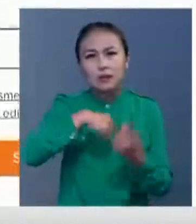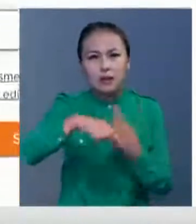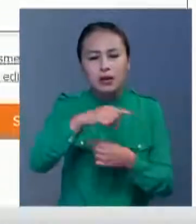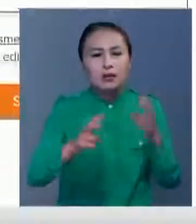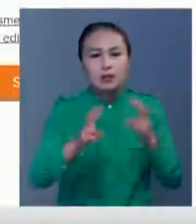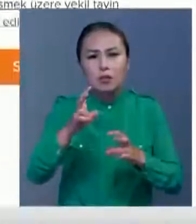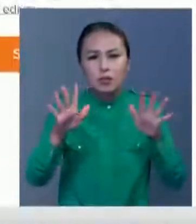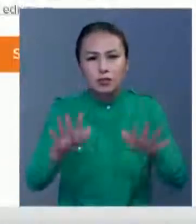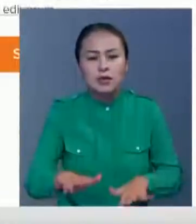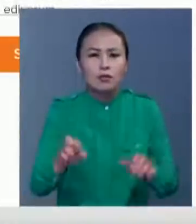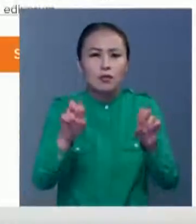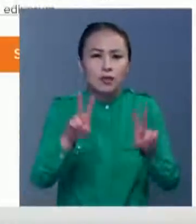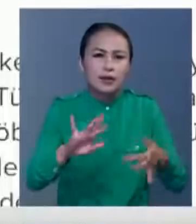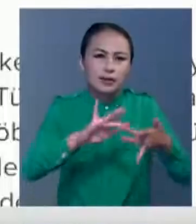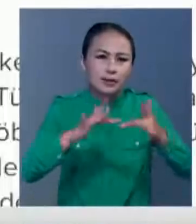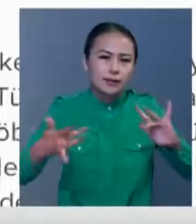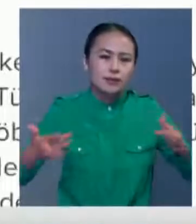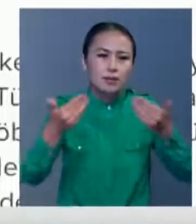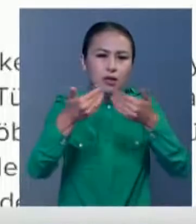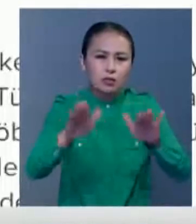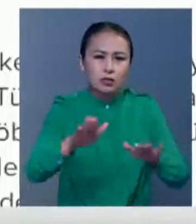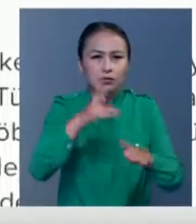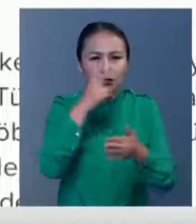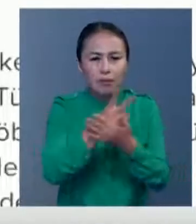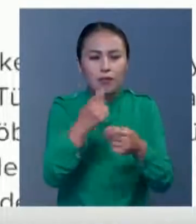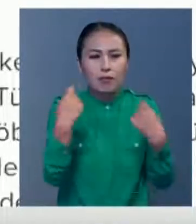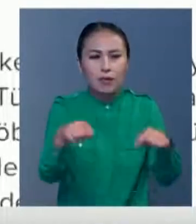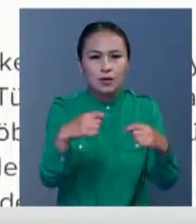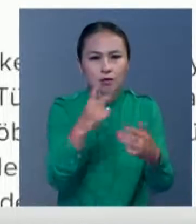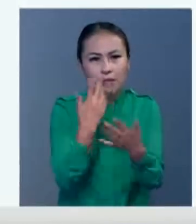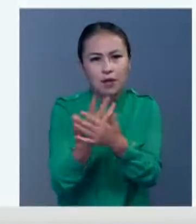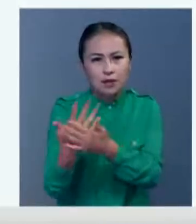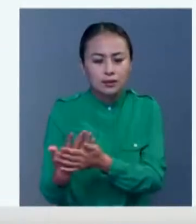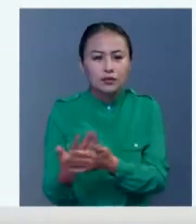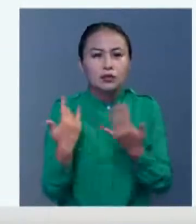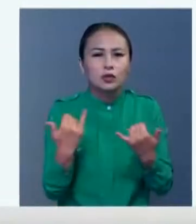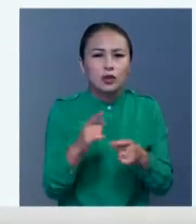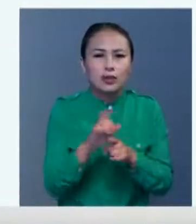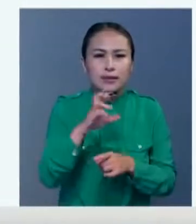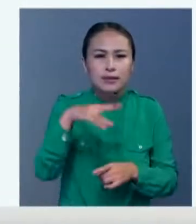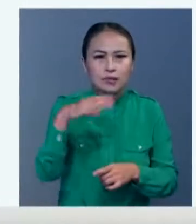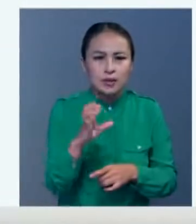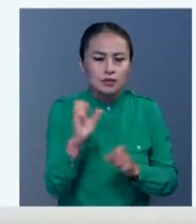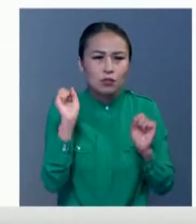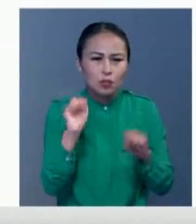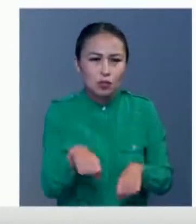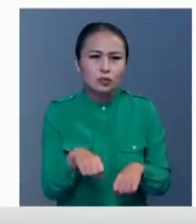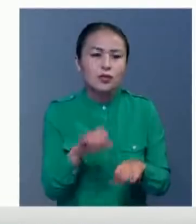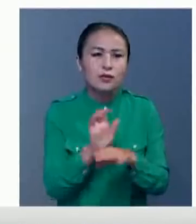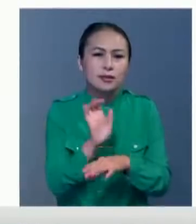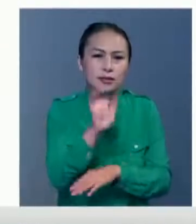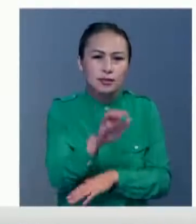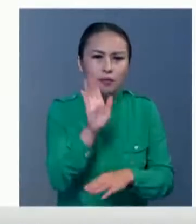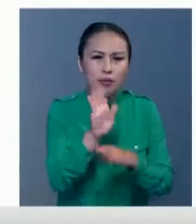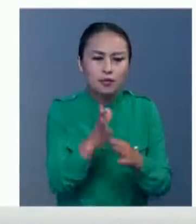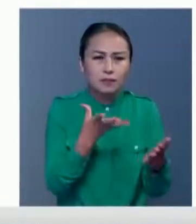кәсіпорындары арнайы интернет парақша ашып, төрт түлікті сатуға шығарды. Тұтынушы SMS арқылы өкілдік беріп, онлайн